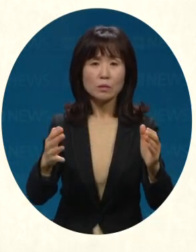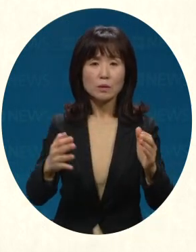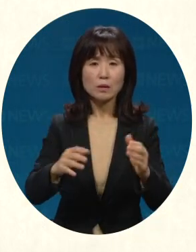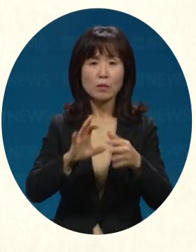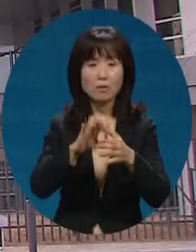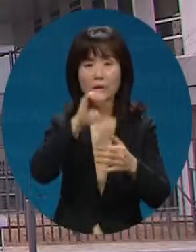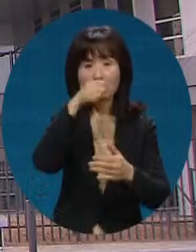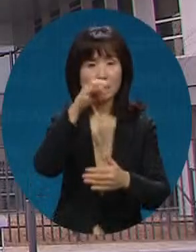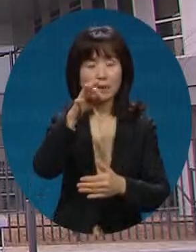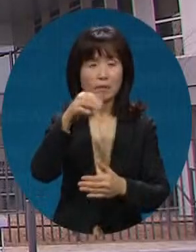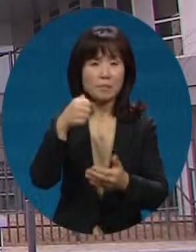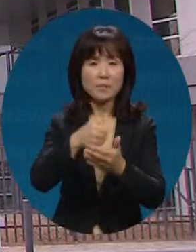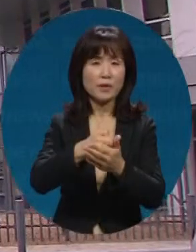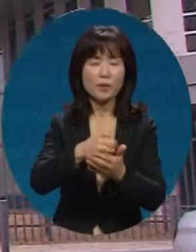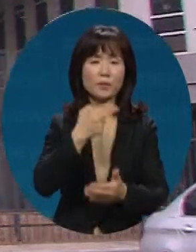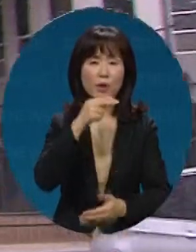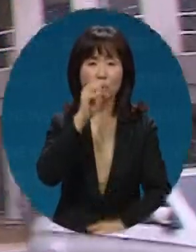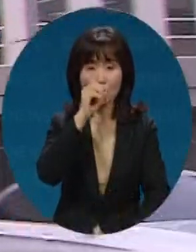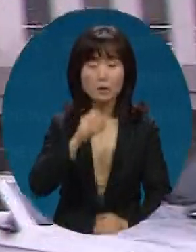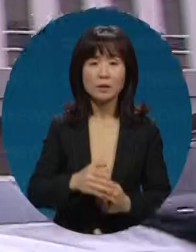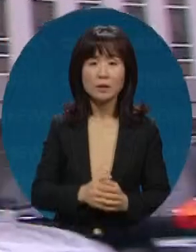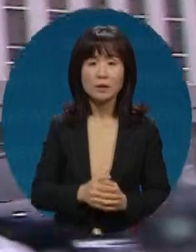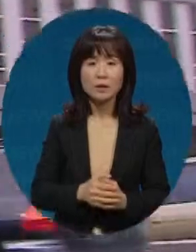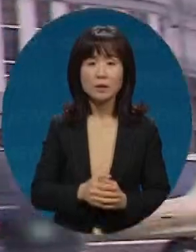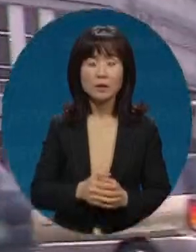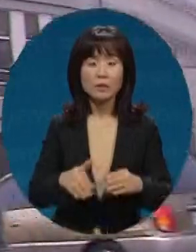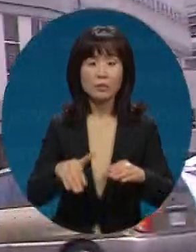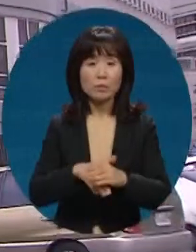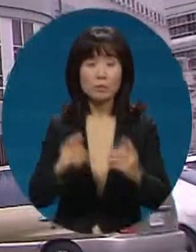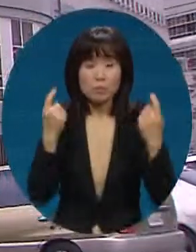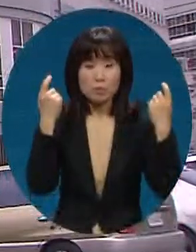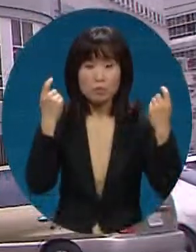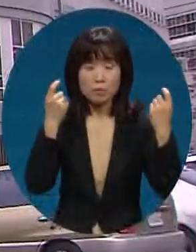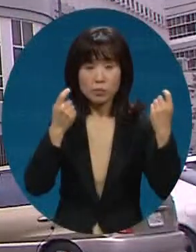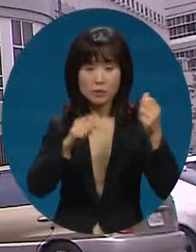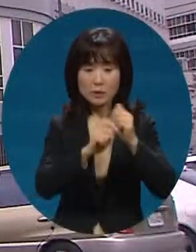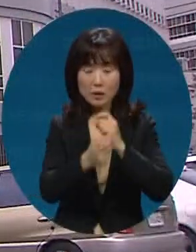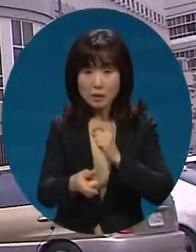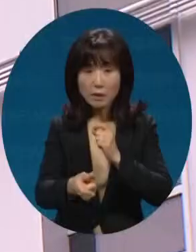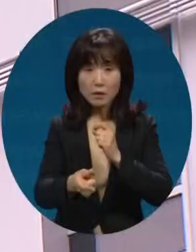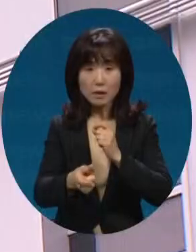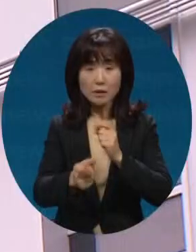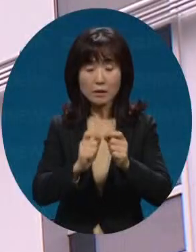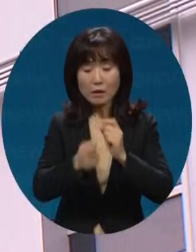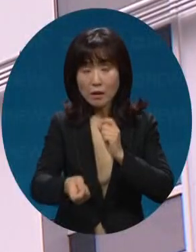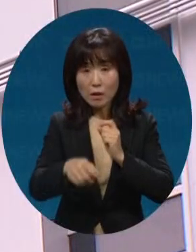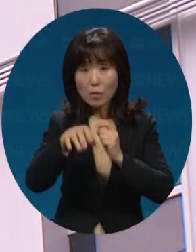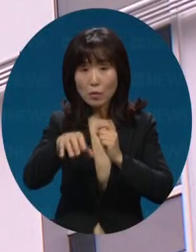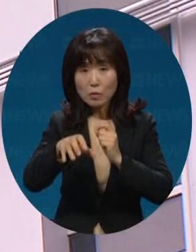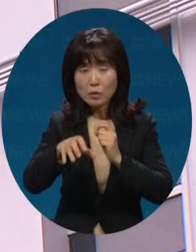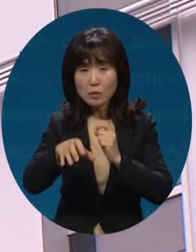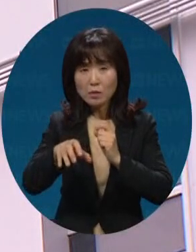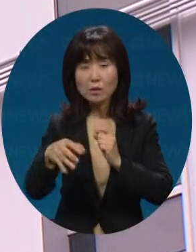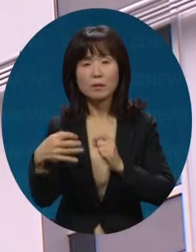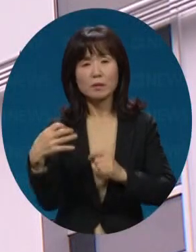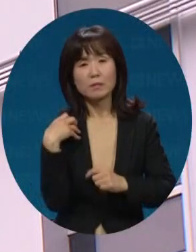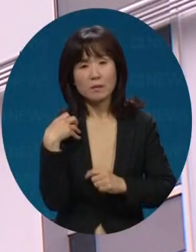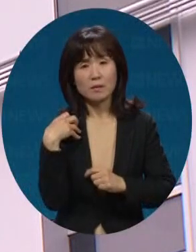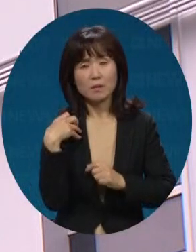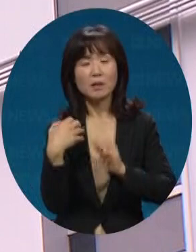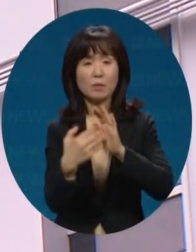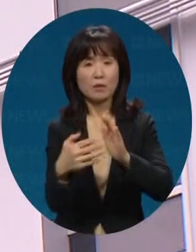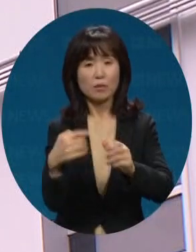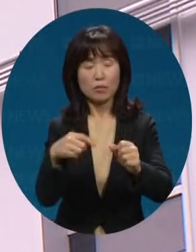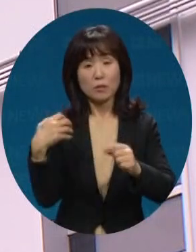않았습니다 문화체육관광부 산하의 도박 문제 예방 치유원이 학교 예방교육을 담당하기 때문이라는 이유에서인데